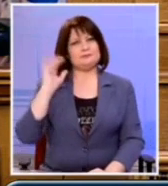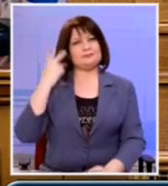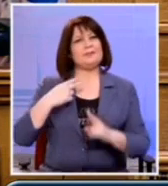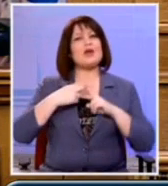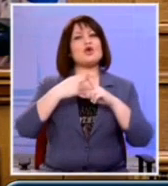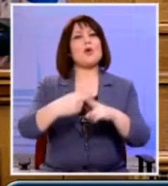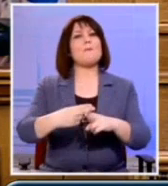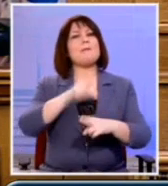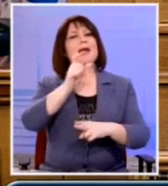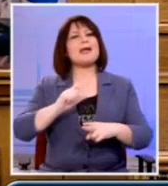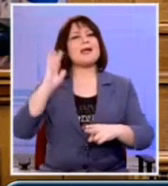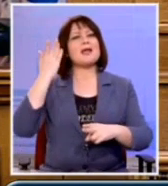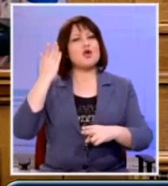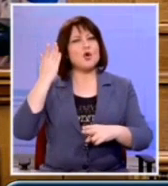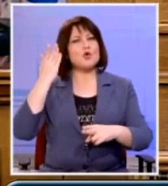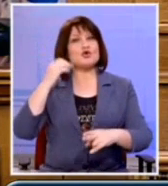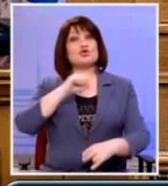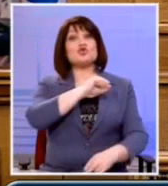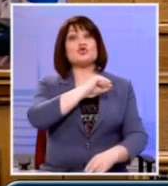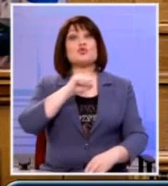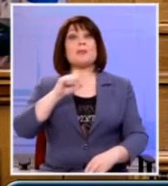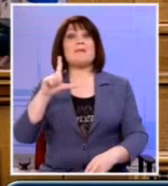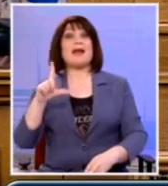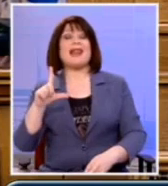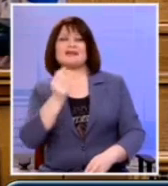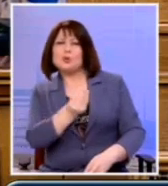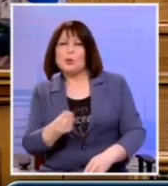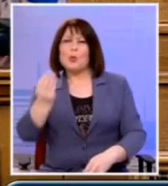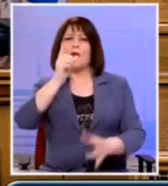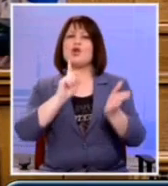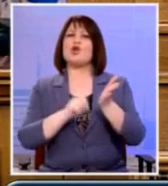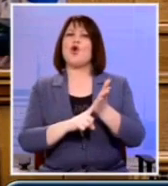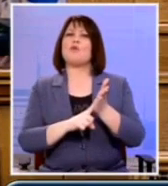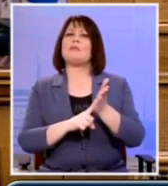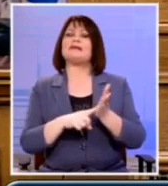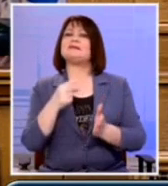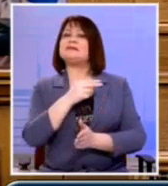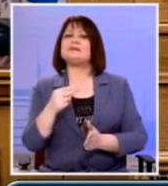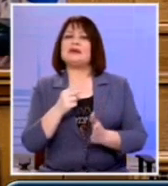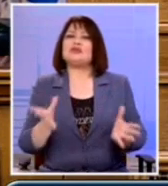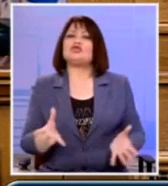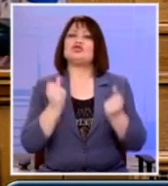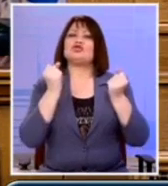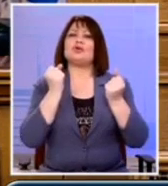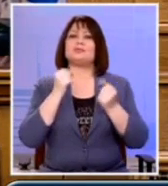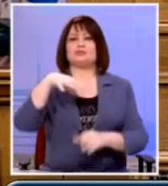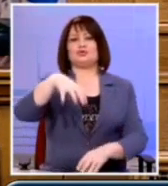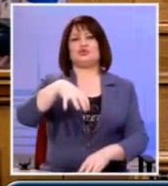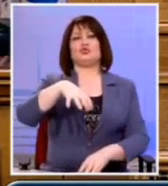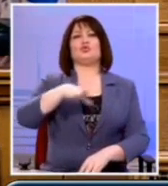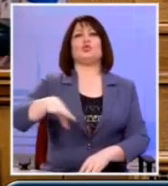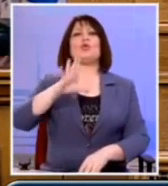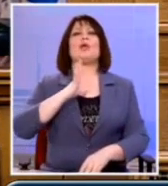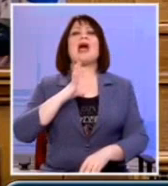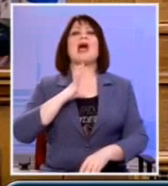δικαίου ότι Suprema Lex, ο ανώτατος νόμος, είναι η σωτηρία της πολιτείας και του λαού,